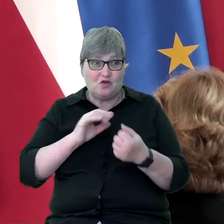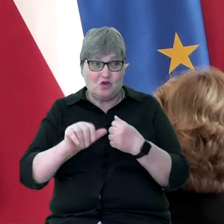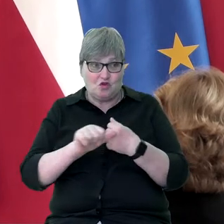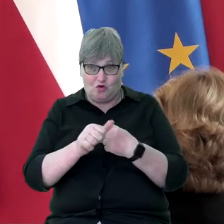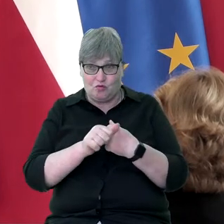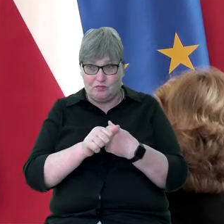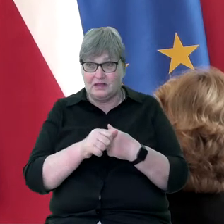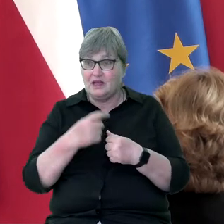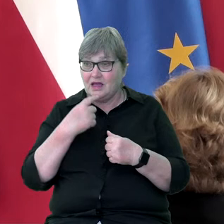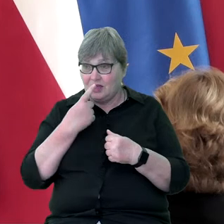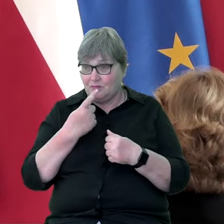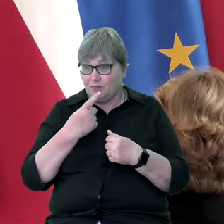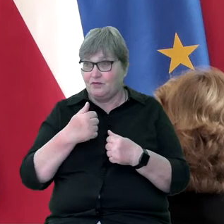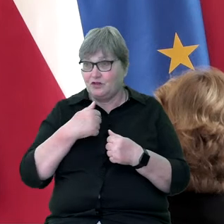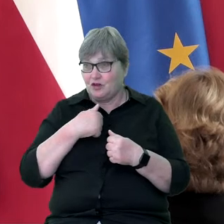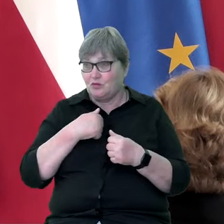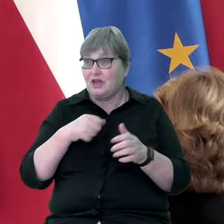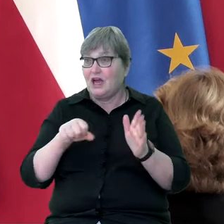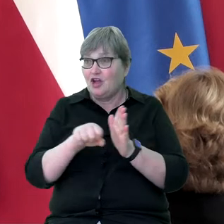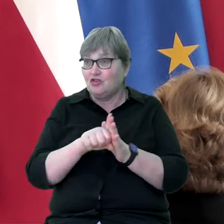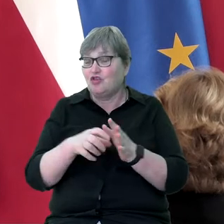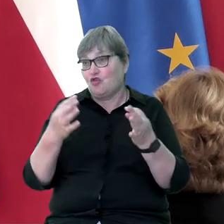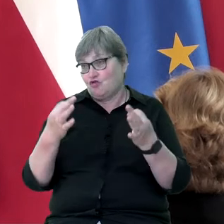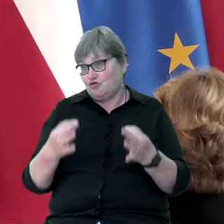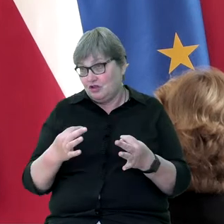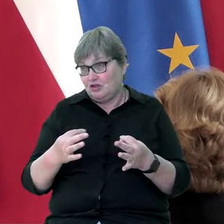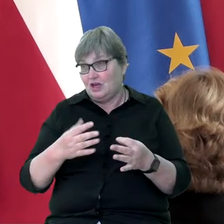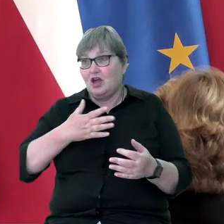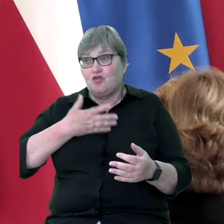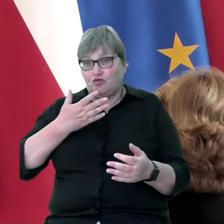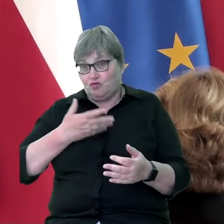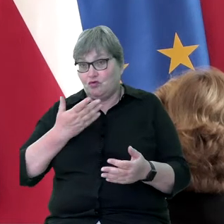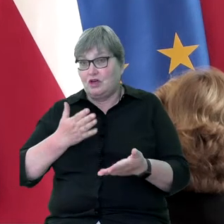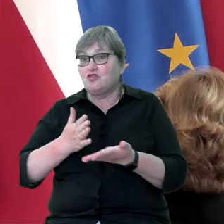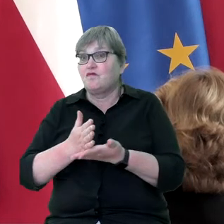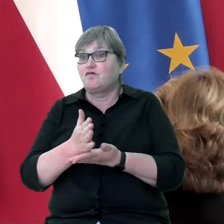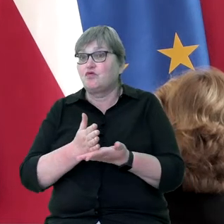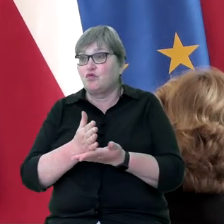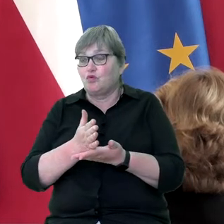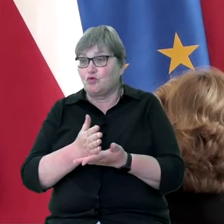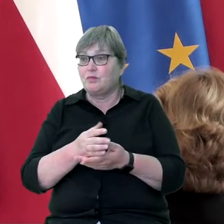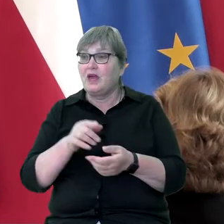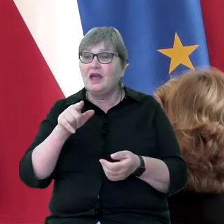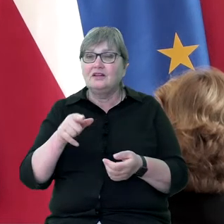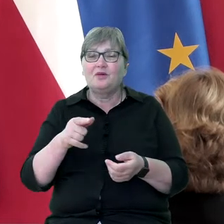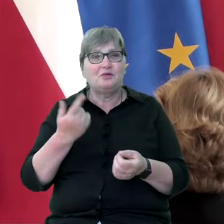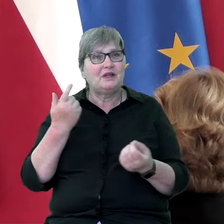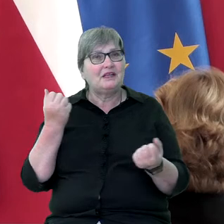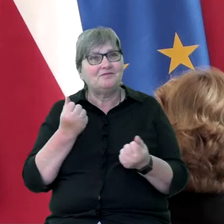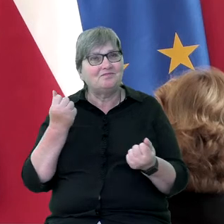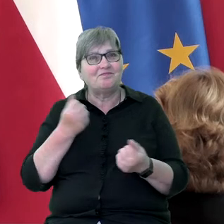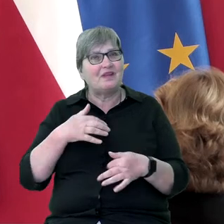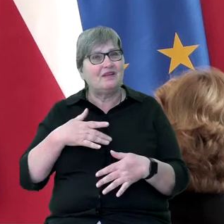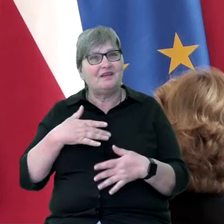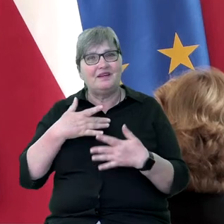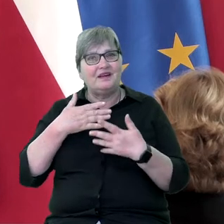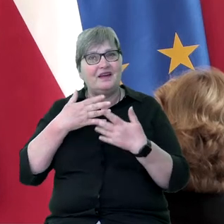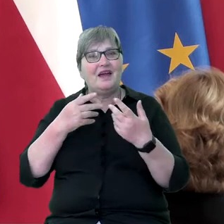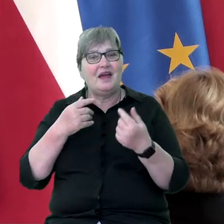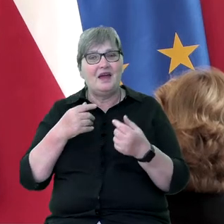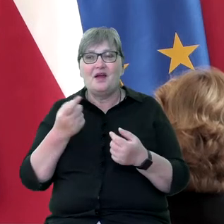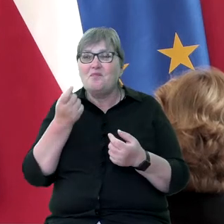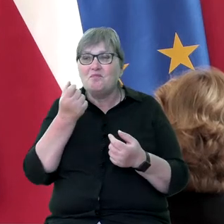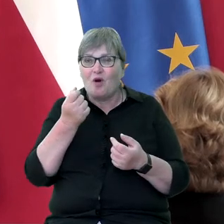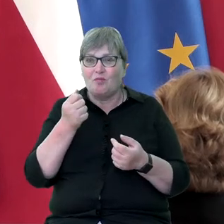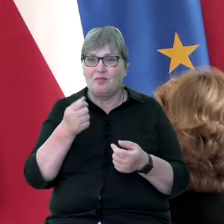wie pan, ja do dzisiaj jestem w służbie. Więc to był taki bardzo wzruszający moment, pokazujący też,